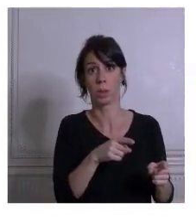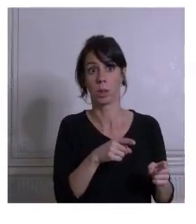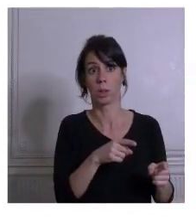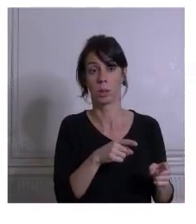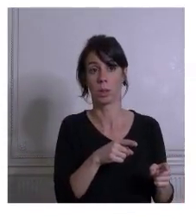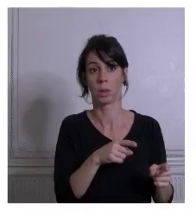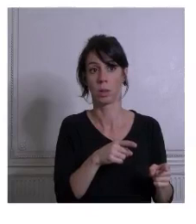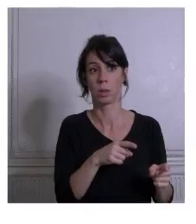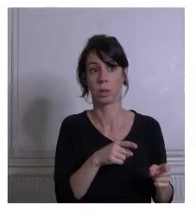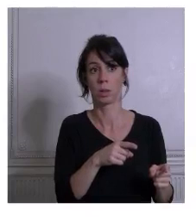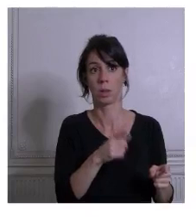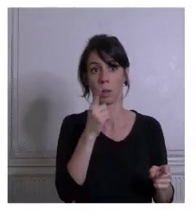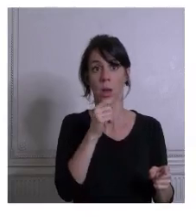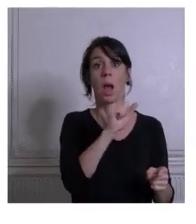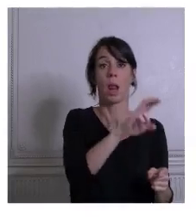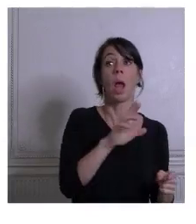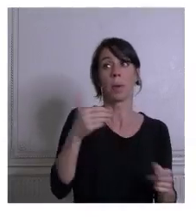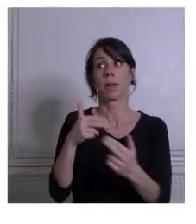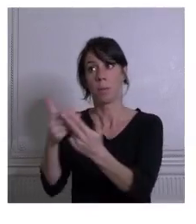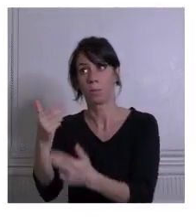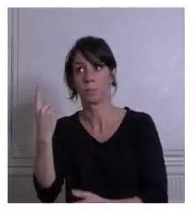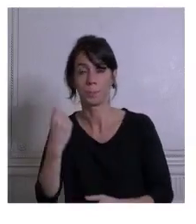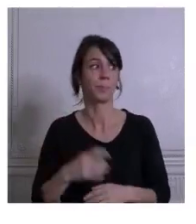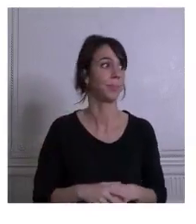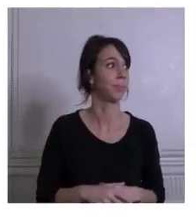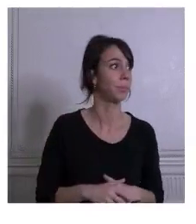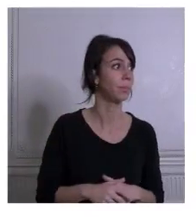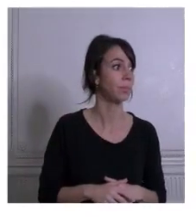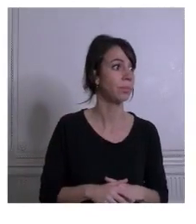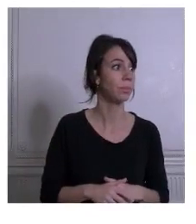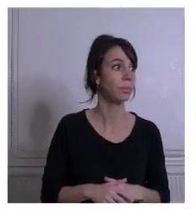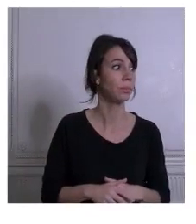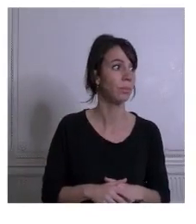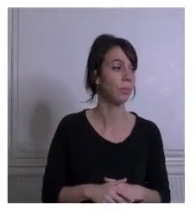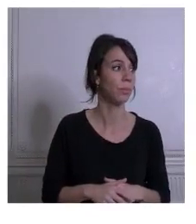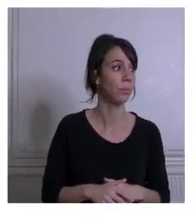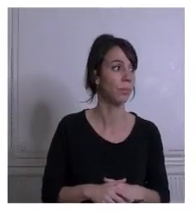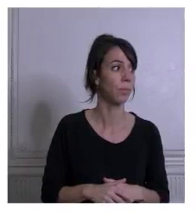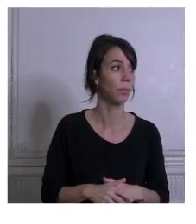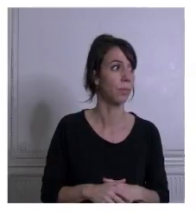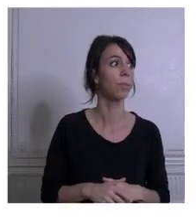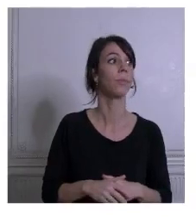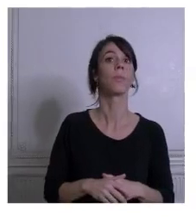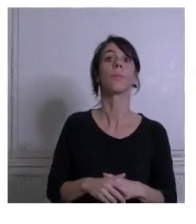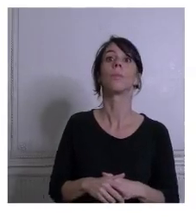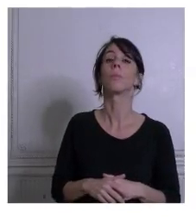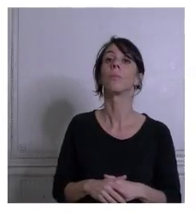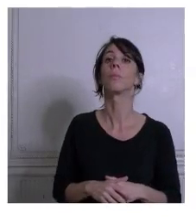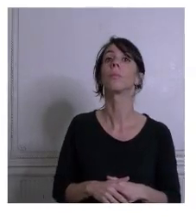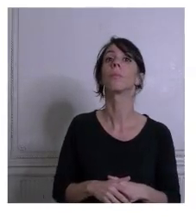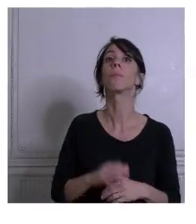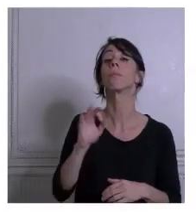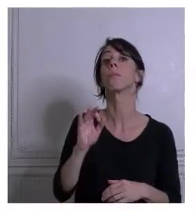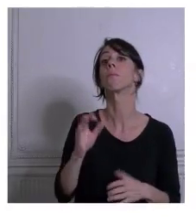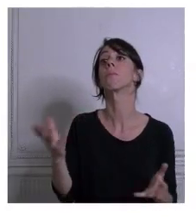certains points de mes interventions. Je n'ai pas dit que vous n'avez rien fait. J'ai justement dit que vous aviez pris l'action. Non, non,